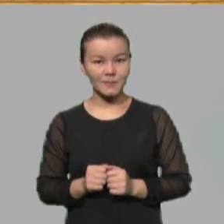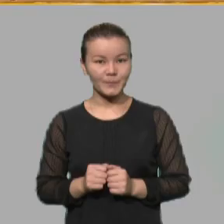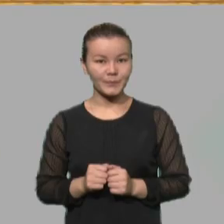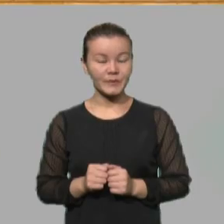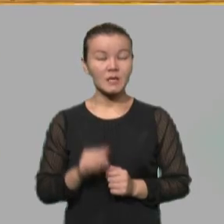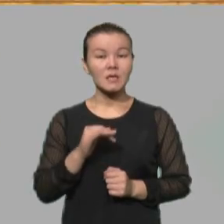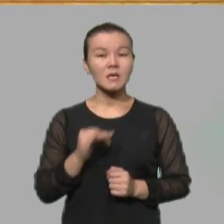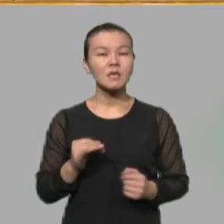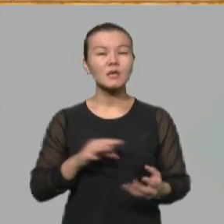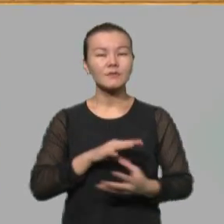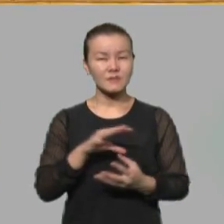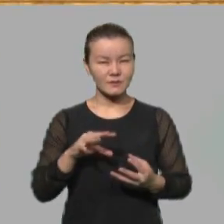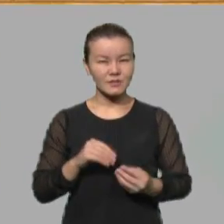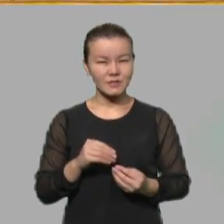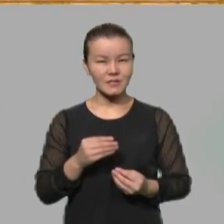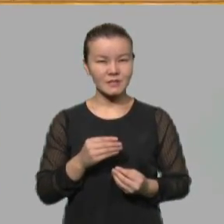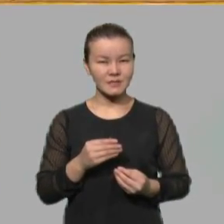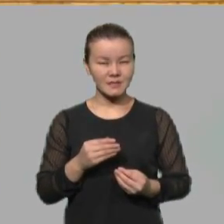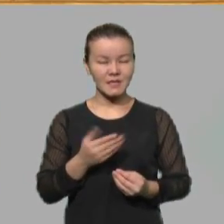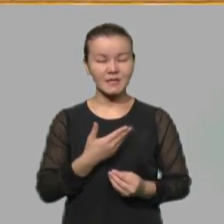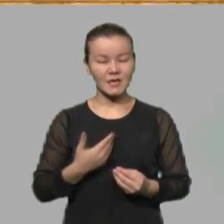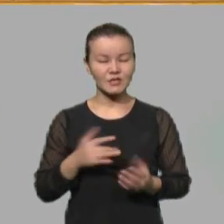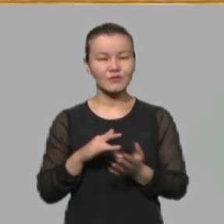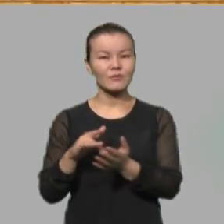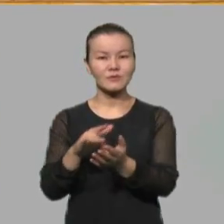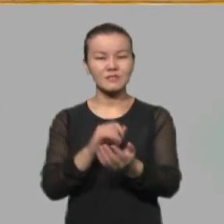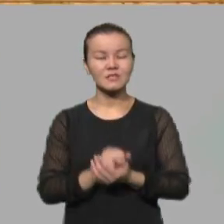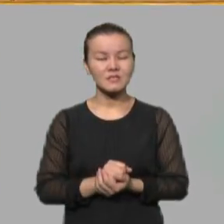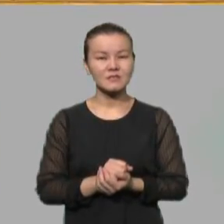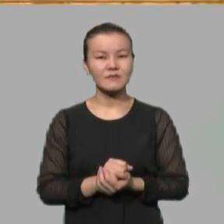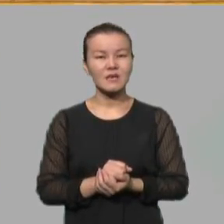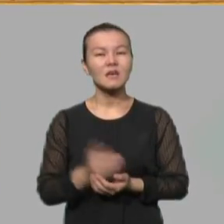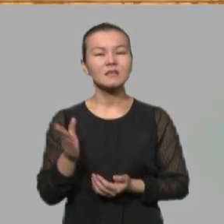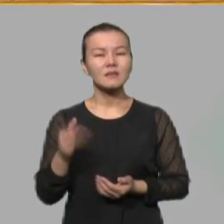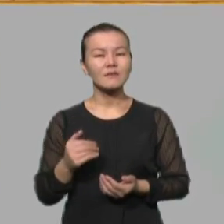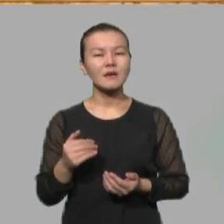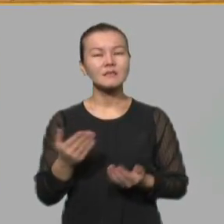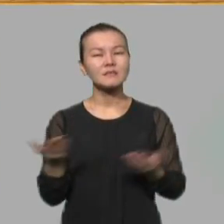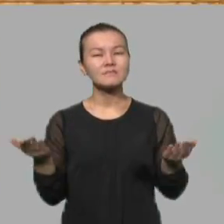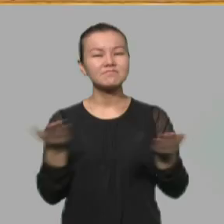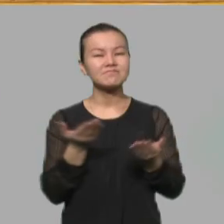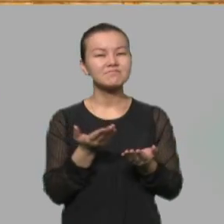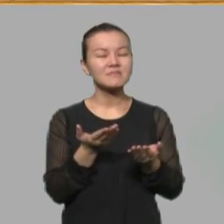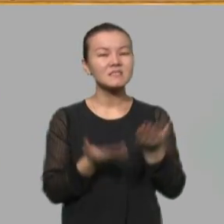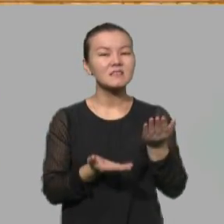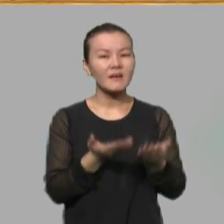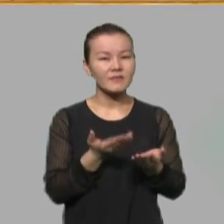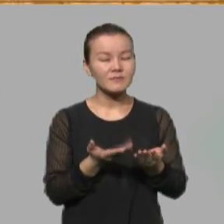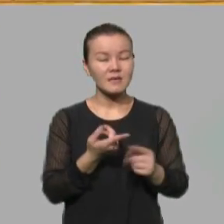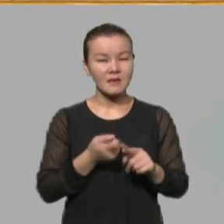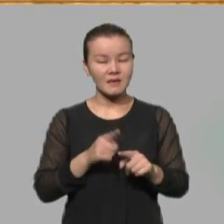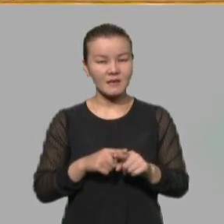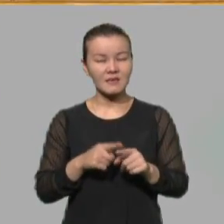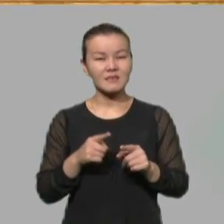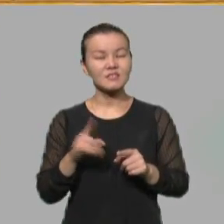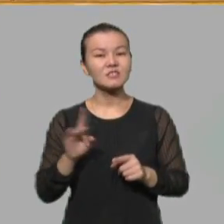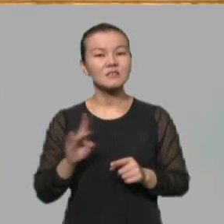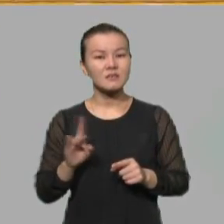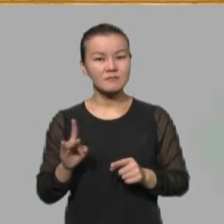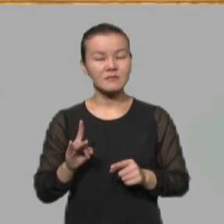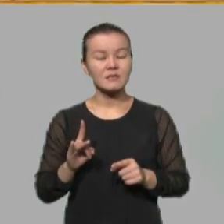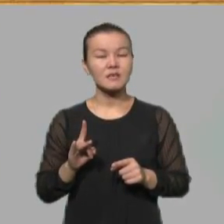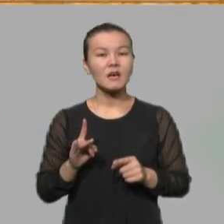длины. И в завершении нашего путешествия давайте сравним эти величины